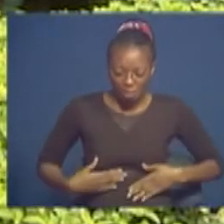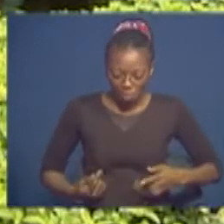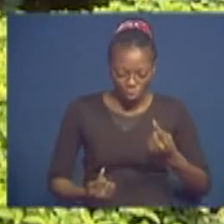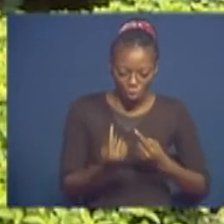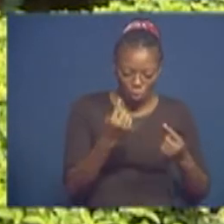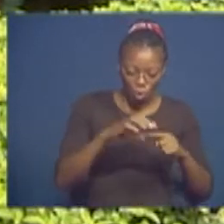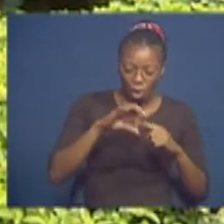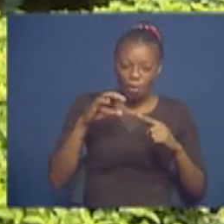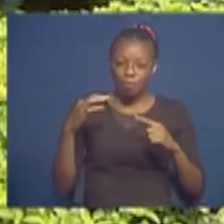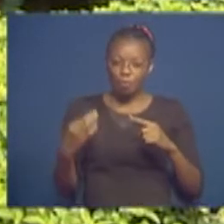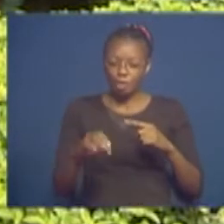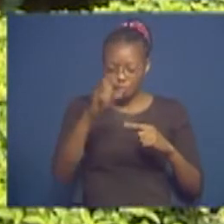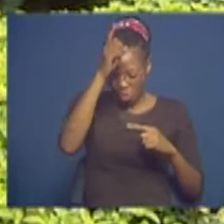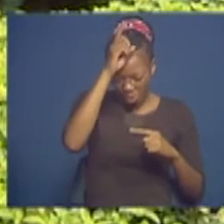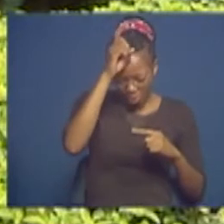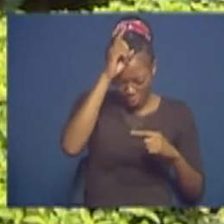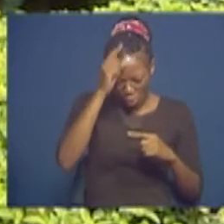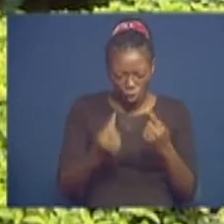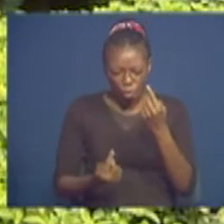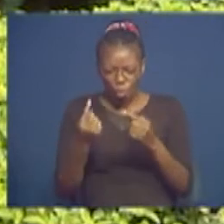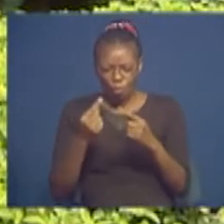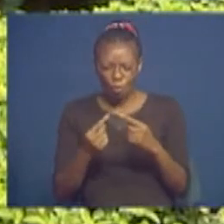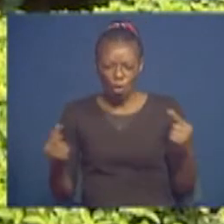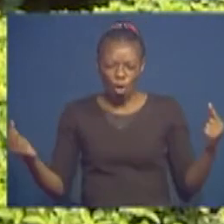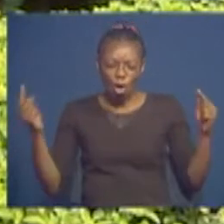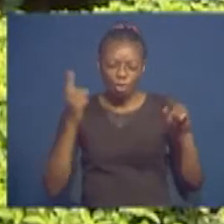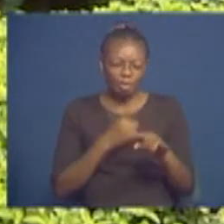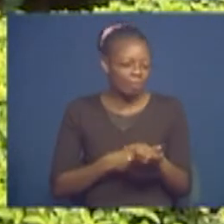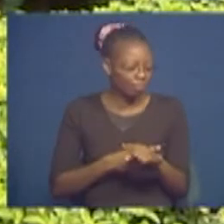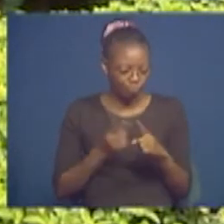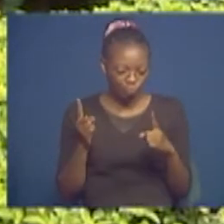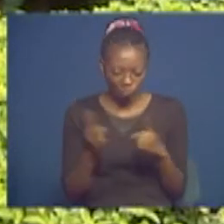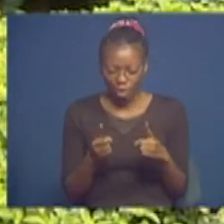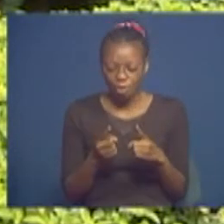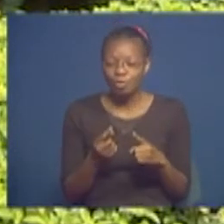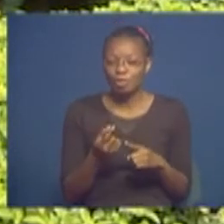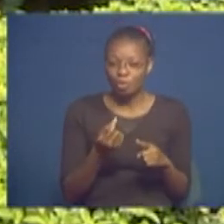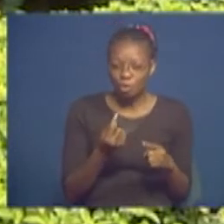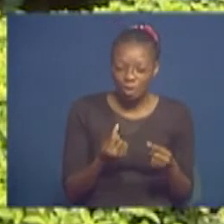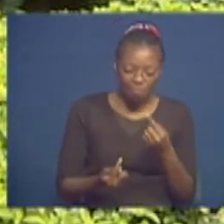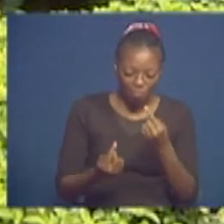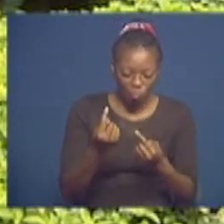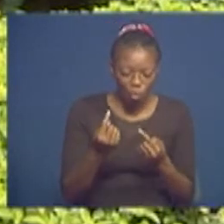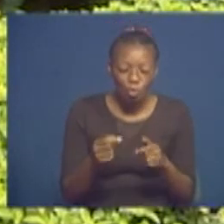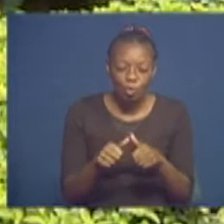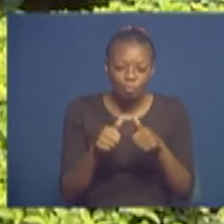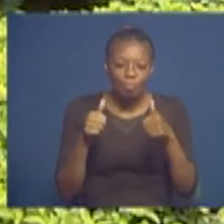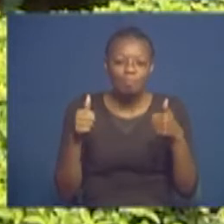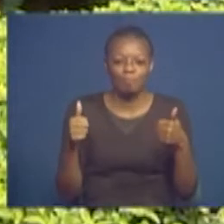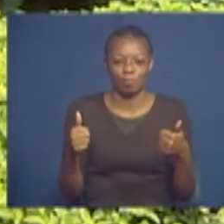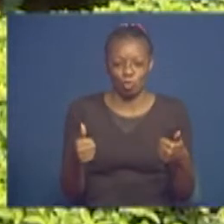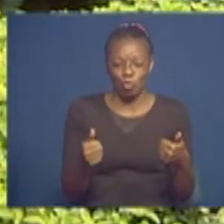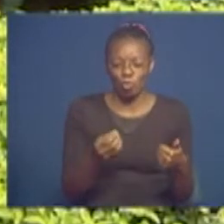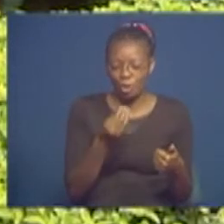za kienyeji, hakikisha kwamba hujazipika sana ili zisipoteze madini. Na kisha umezipika kwa hali ya uhalisi